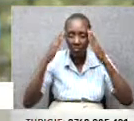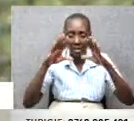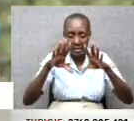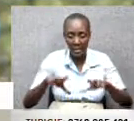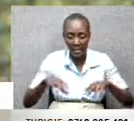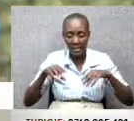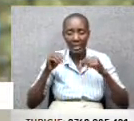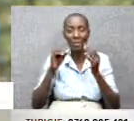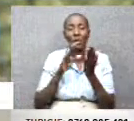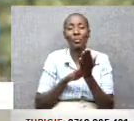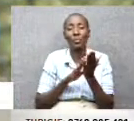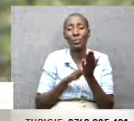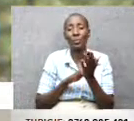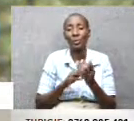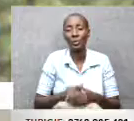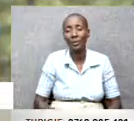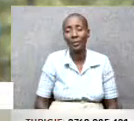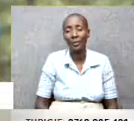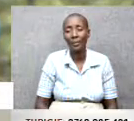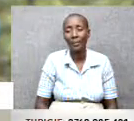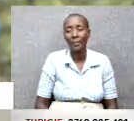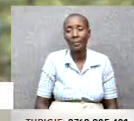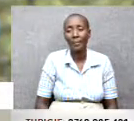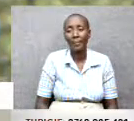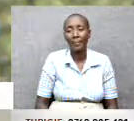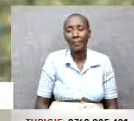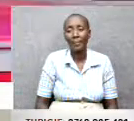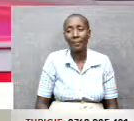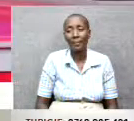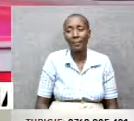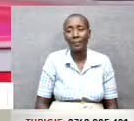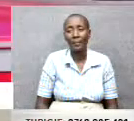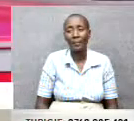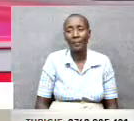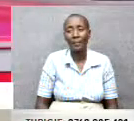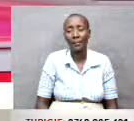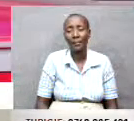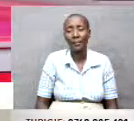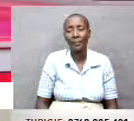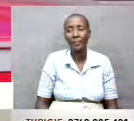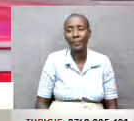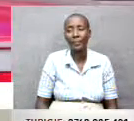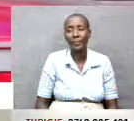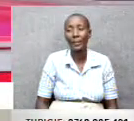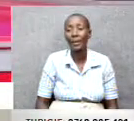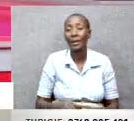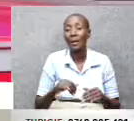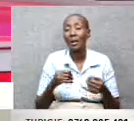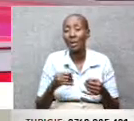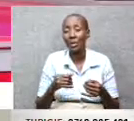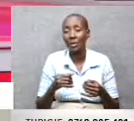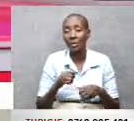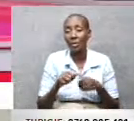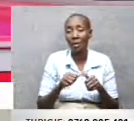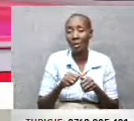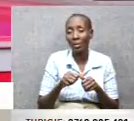TV47 kutoka Nairobi, mimi ni Tony Mwirigi. Na mtazamaji, taarifa hiyo yake Tony Mwirigi.